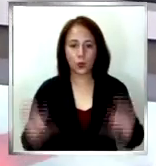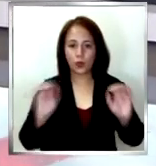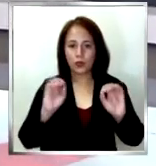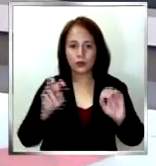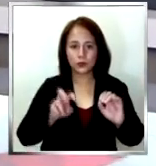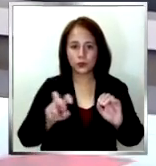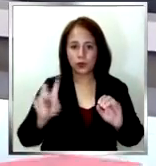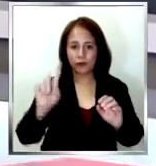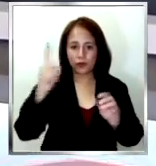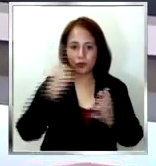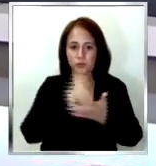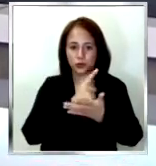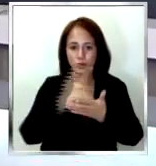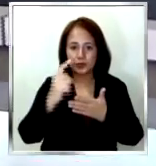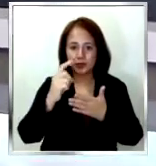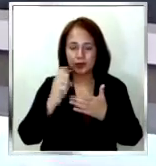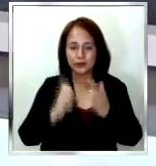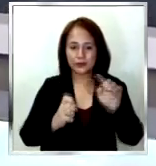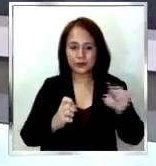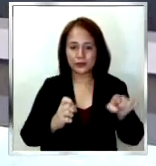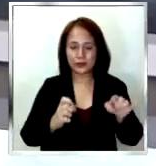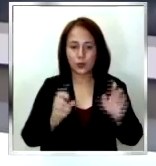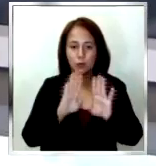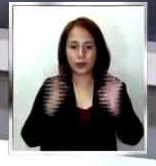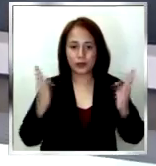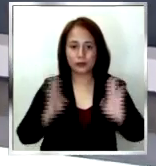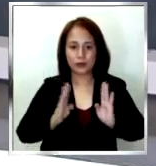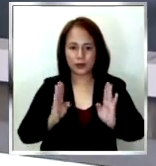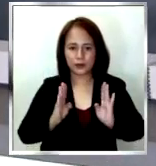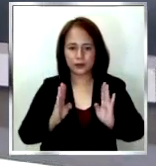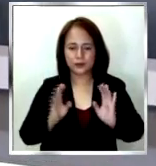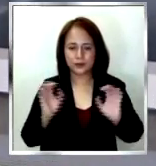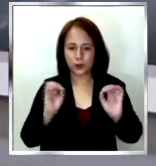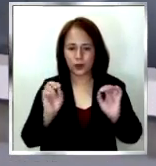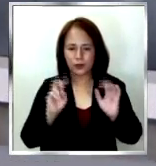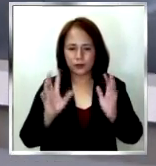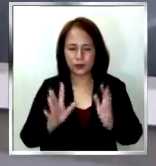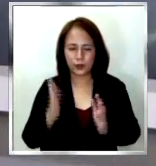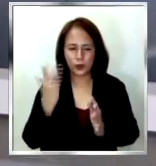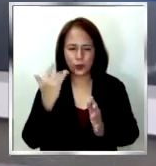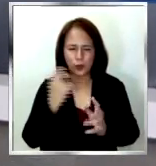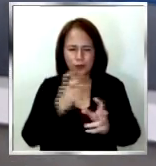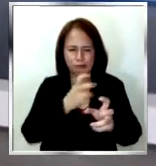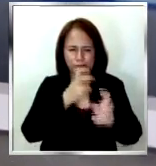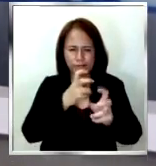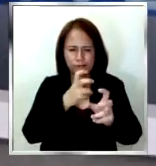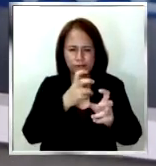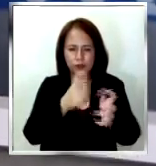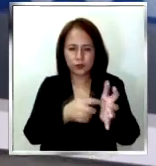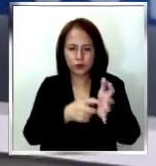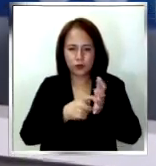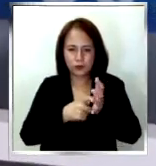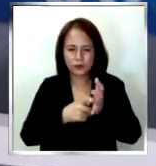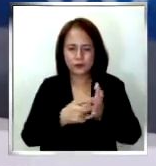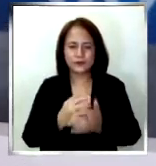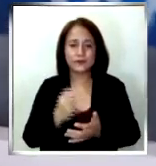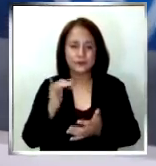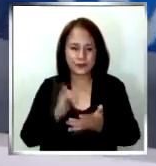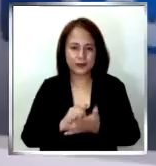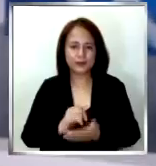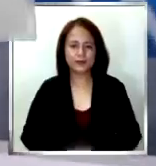na binuksan sa turismo ang Baguio. Ang posibleng dahilan ang mahigpit na requirements. Nakatutok si Jonathan